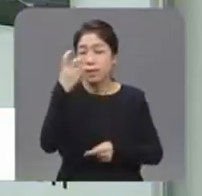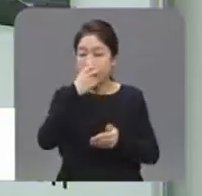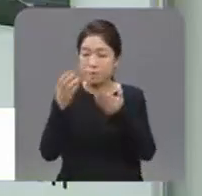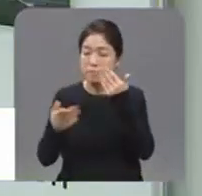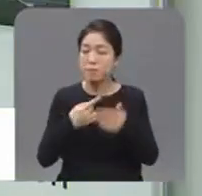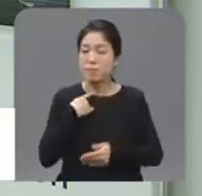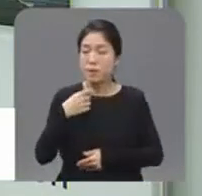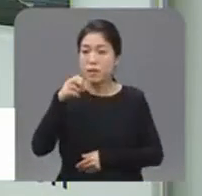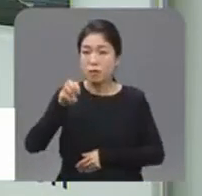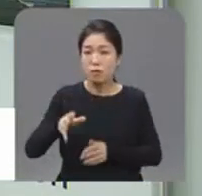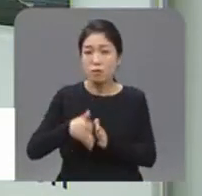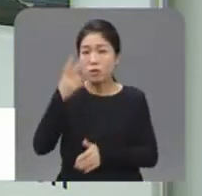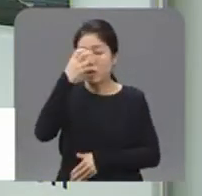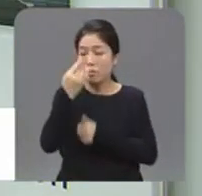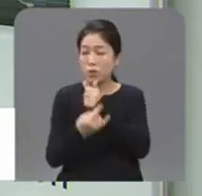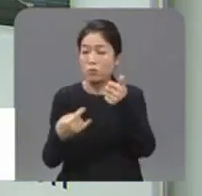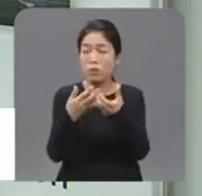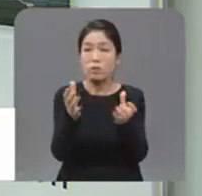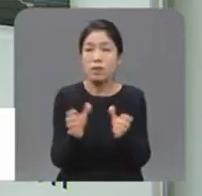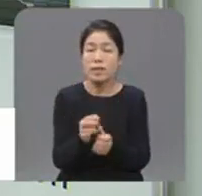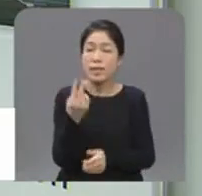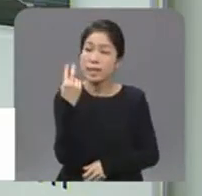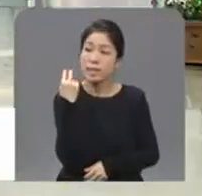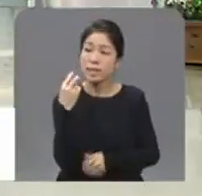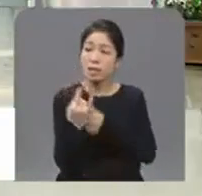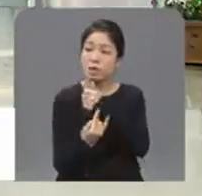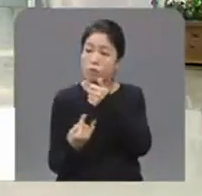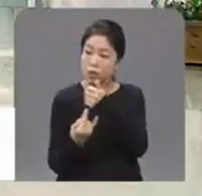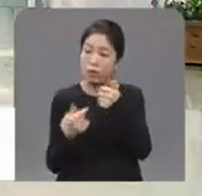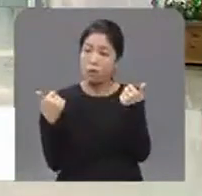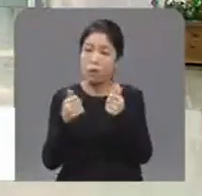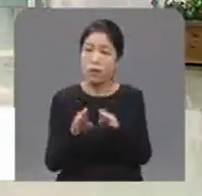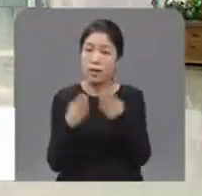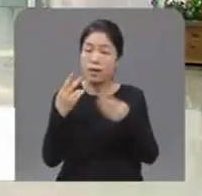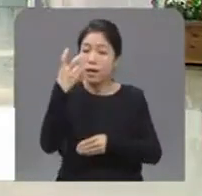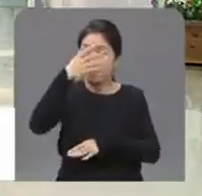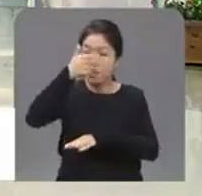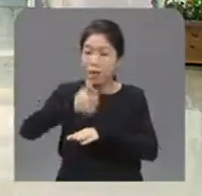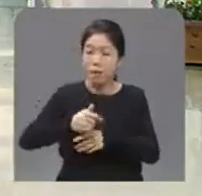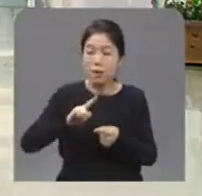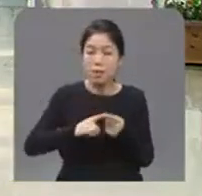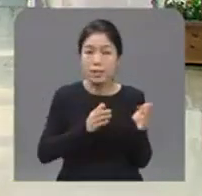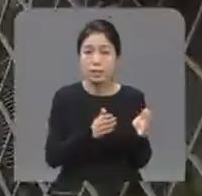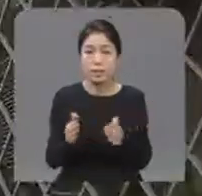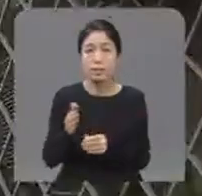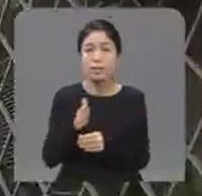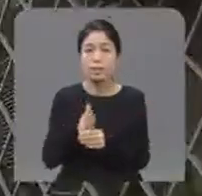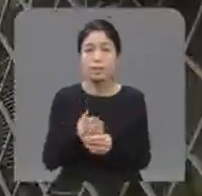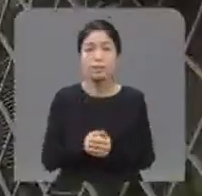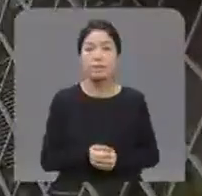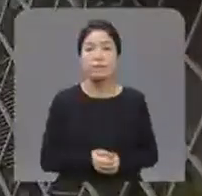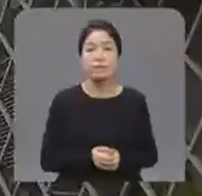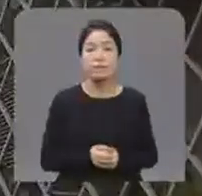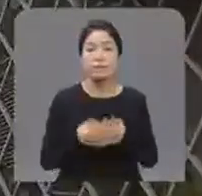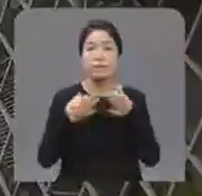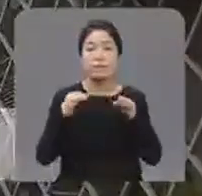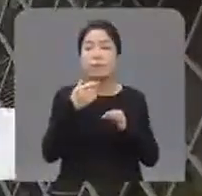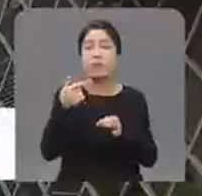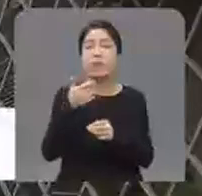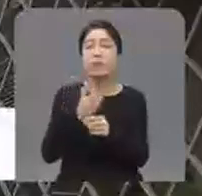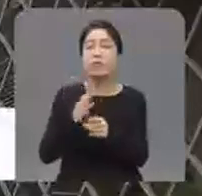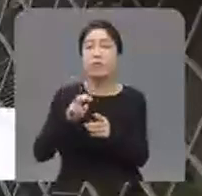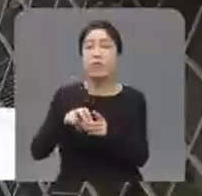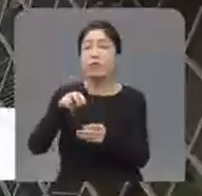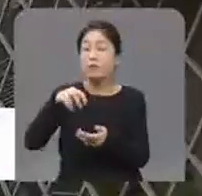진행한 광주시 감사위원회는 그제 위원회 회의를 열고 감사 결과를 정리하고 있습니다. 김대중 센터